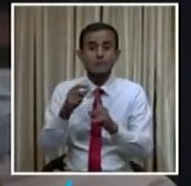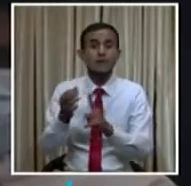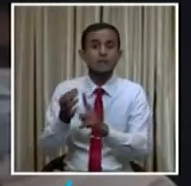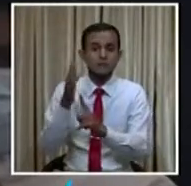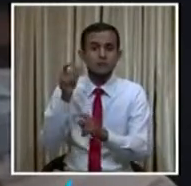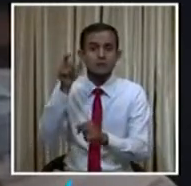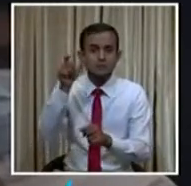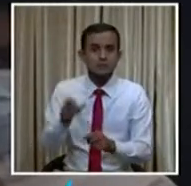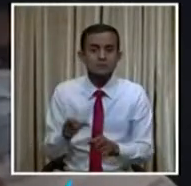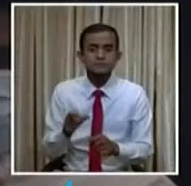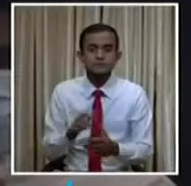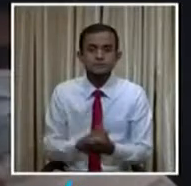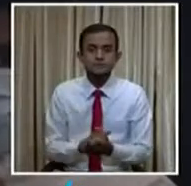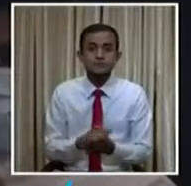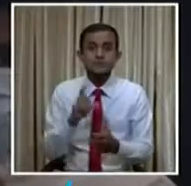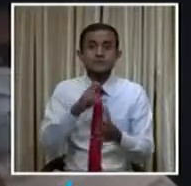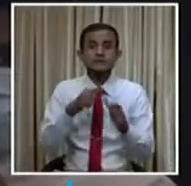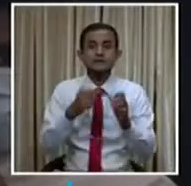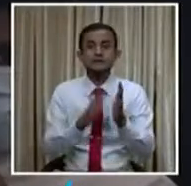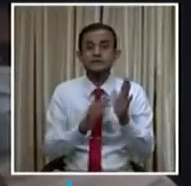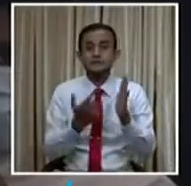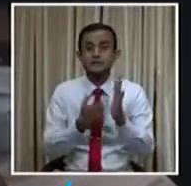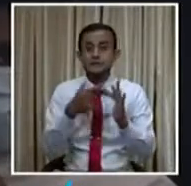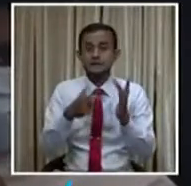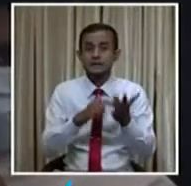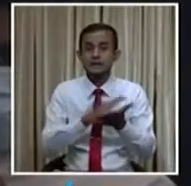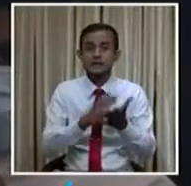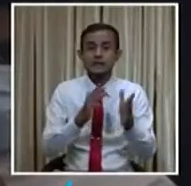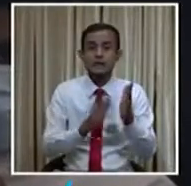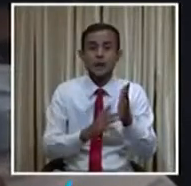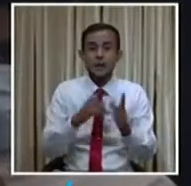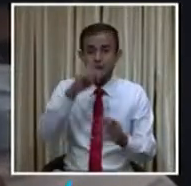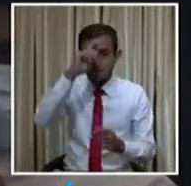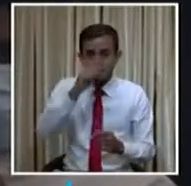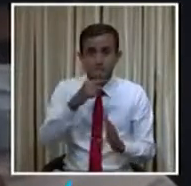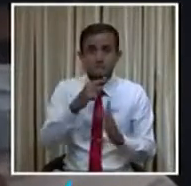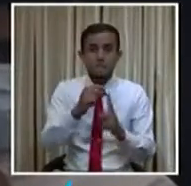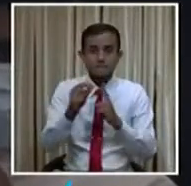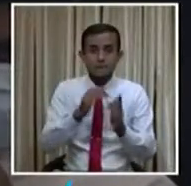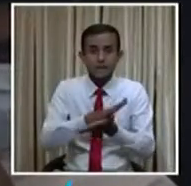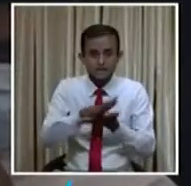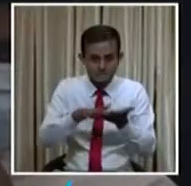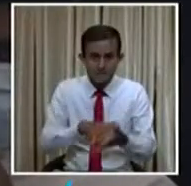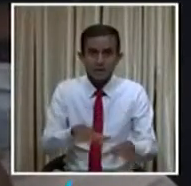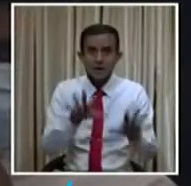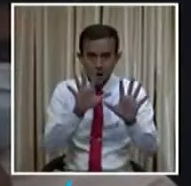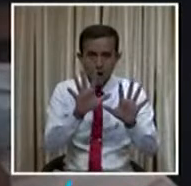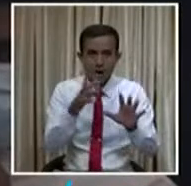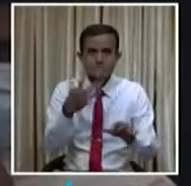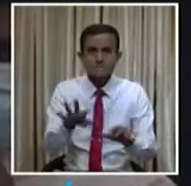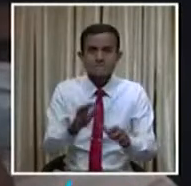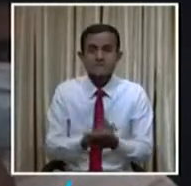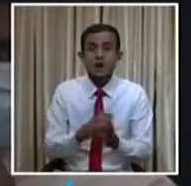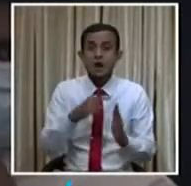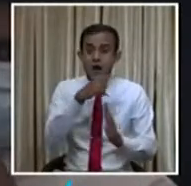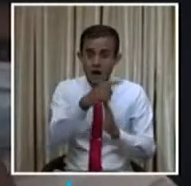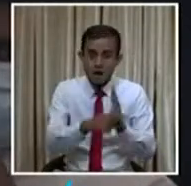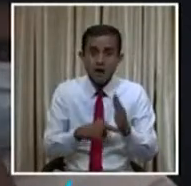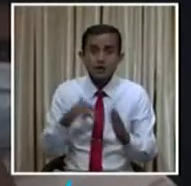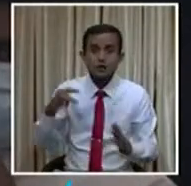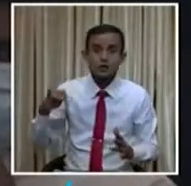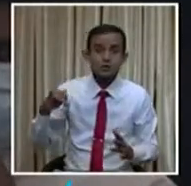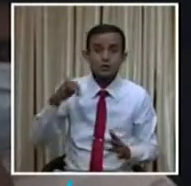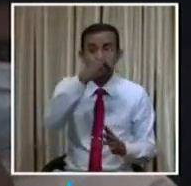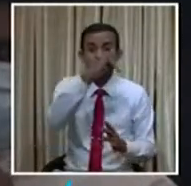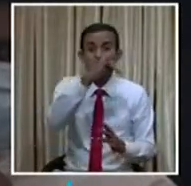සභාපතිතුමා චරිත හේරත් මැතිතුමා මේ පාර්ලිමේන්තුවේදී පැහැදිලිව ප්‍රකාශ කරා ශ්‍රී ලංකාවේ ගුවන්